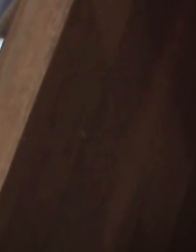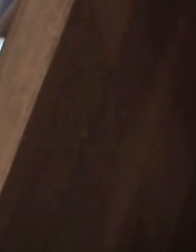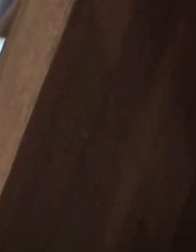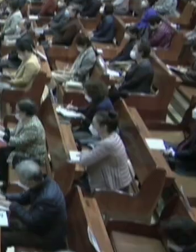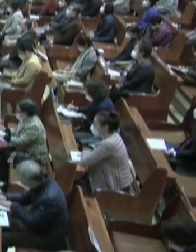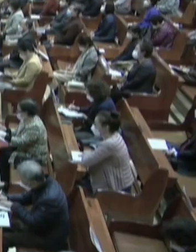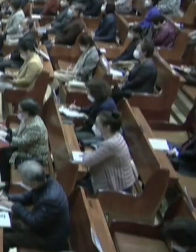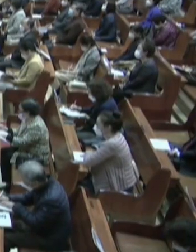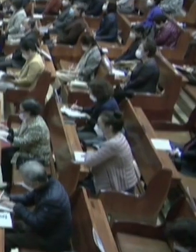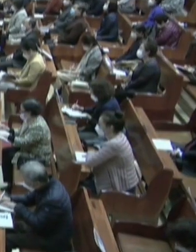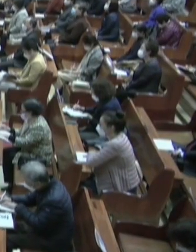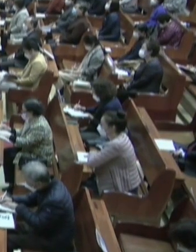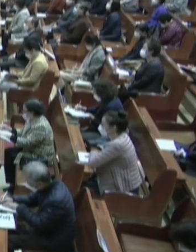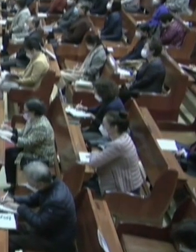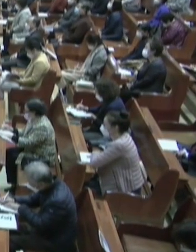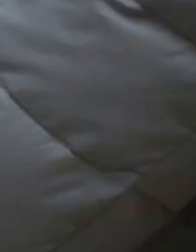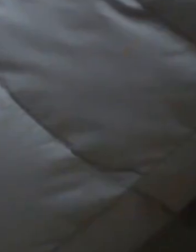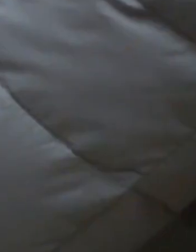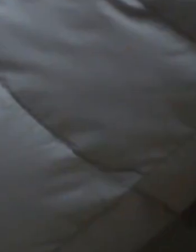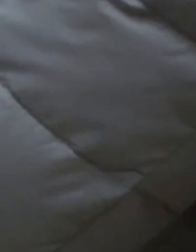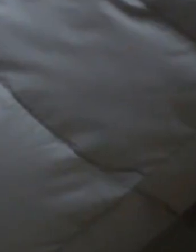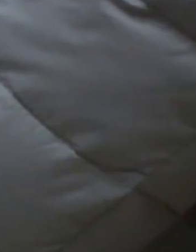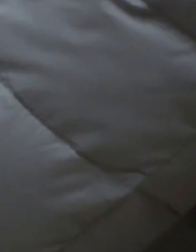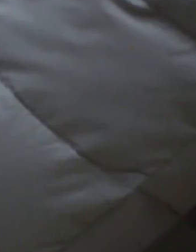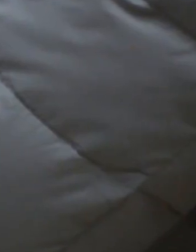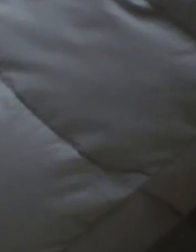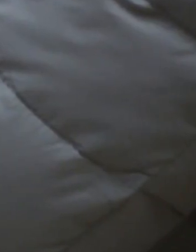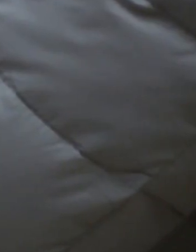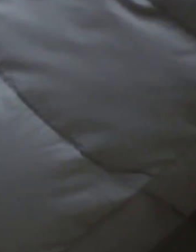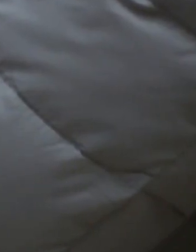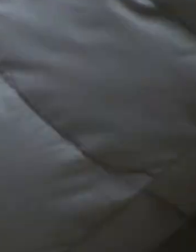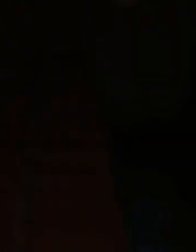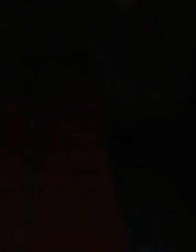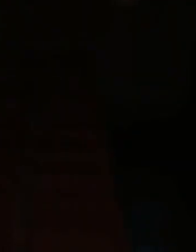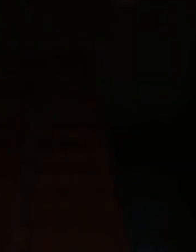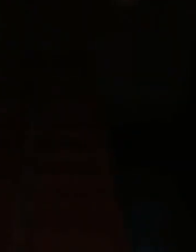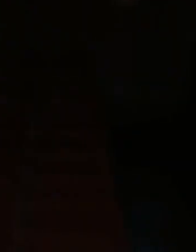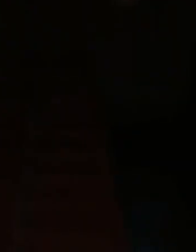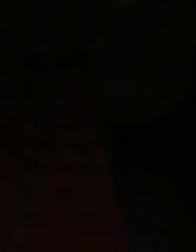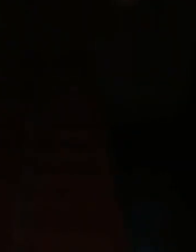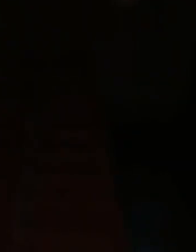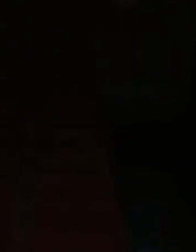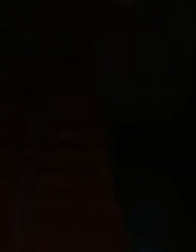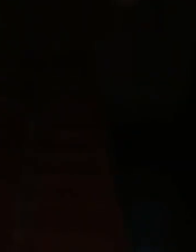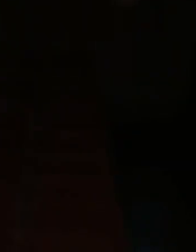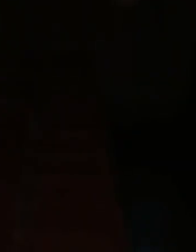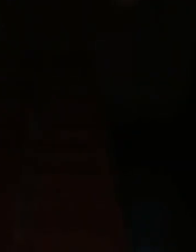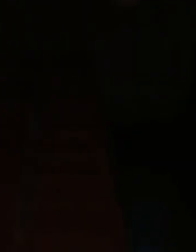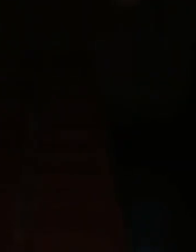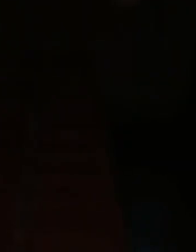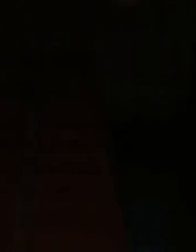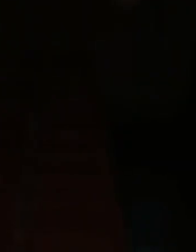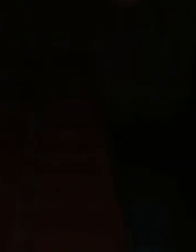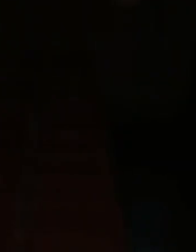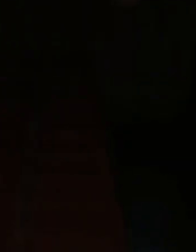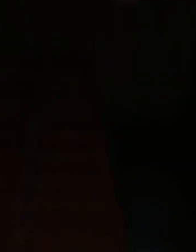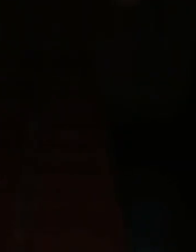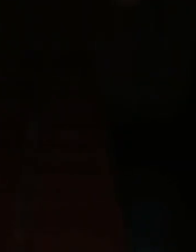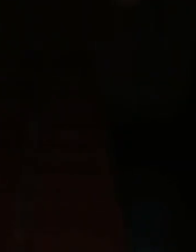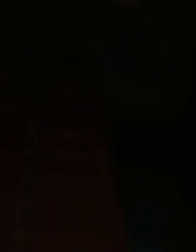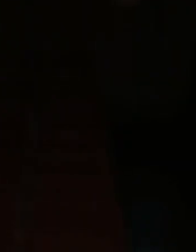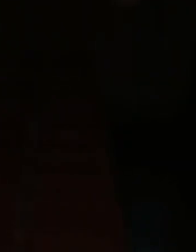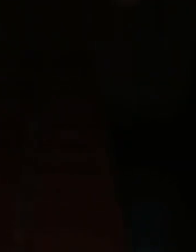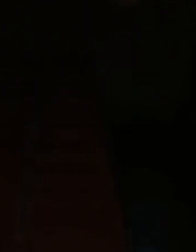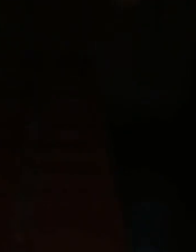farthest hill I will sing here 6월부터는 특별 새벽 기도회가 진행되고 특별 새벽